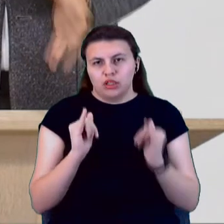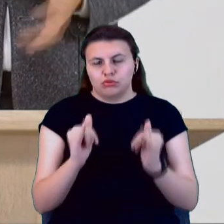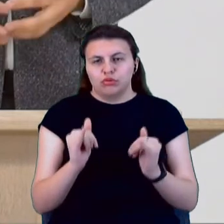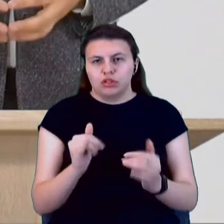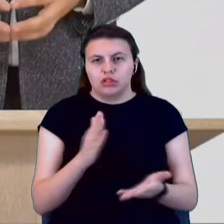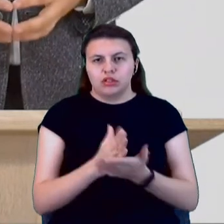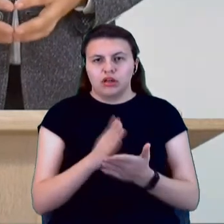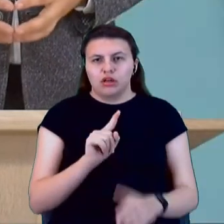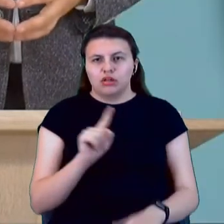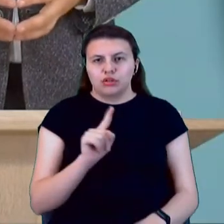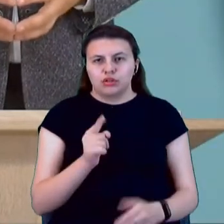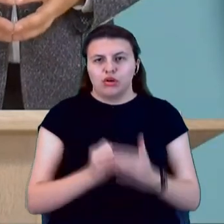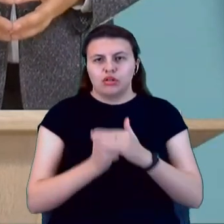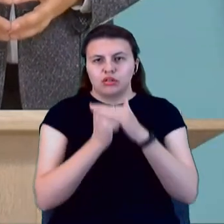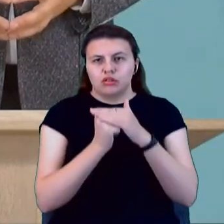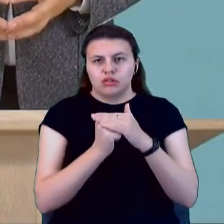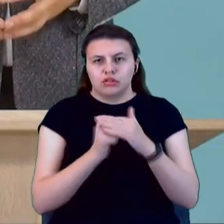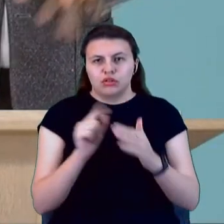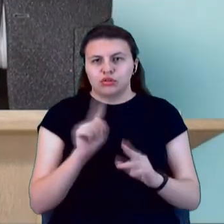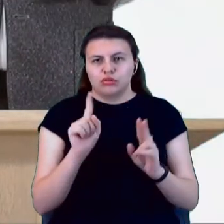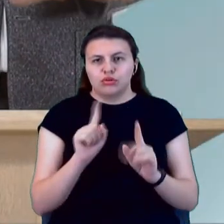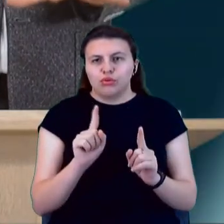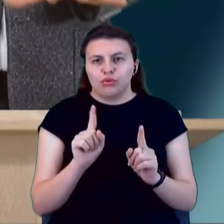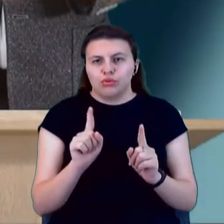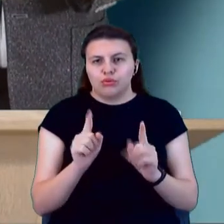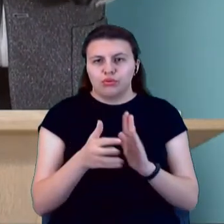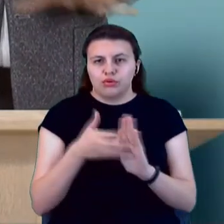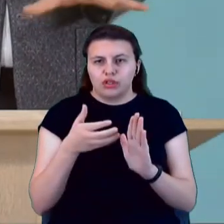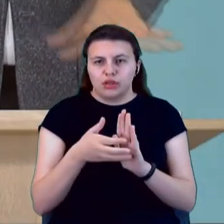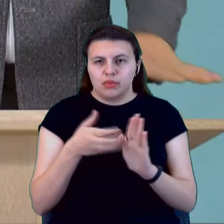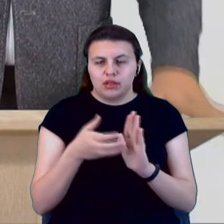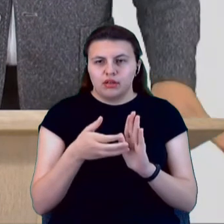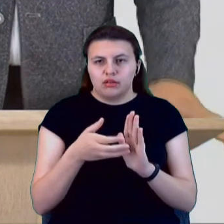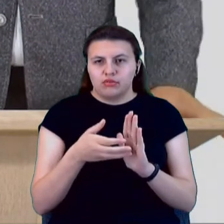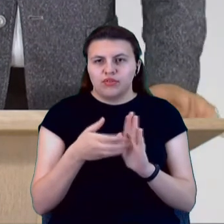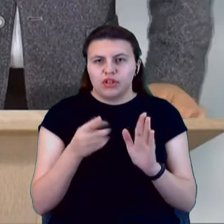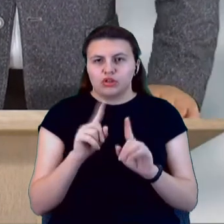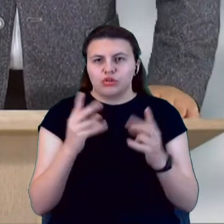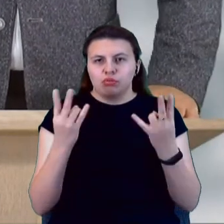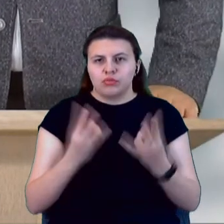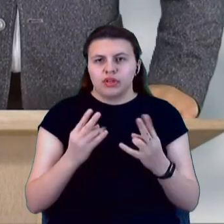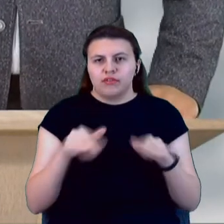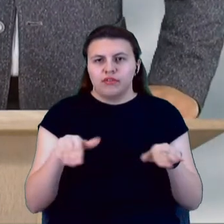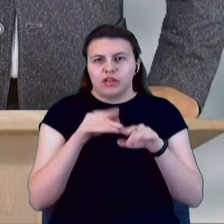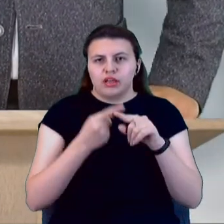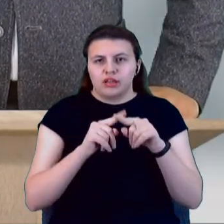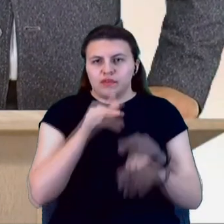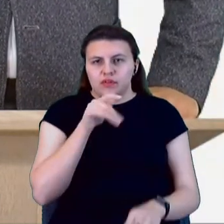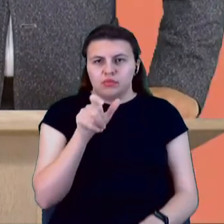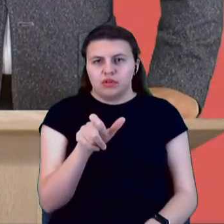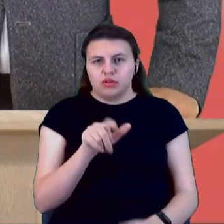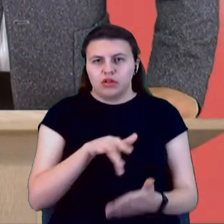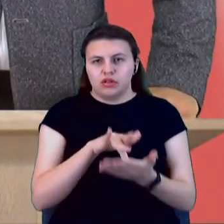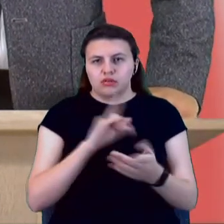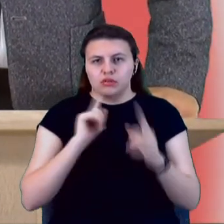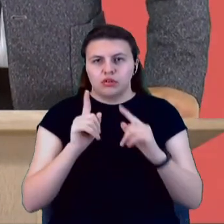Что основное, что необходимо выровнять, ну, пока вот на этом временном промежутке городской совет и